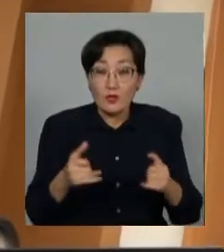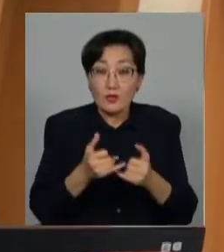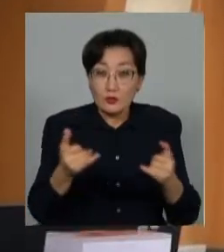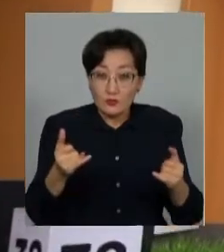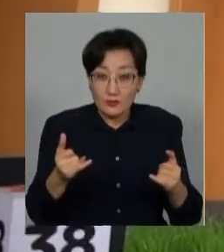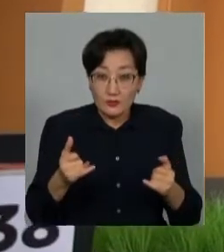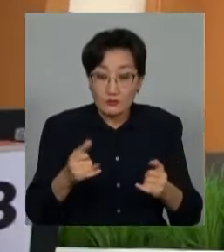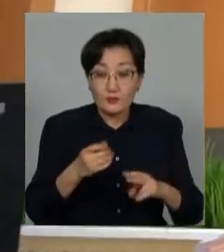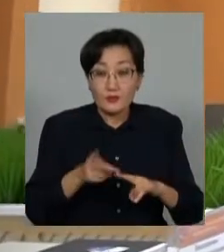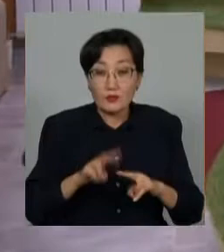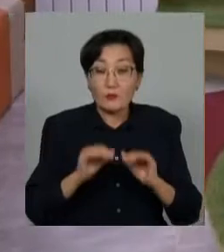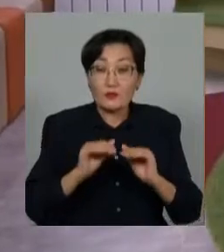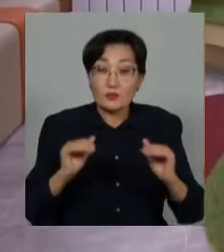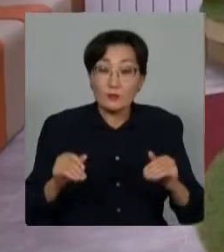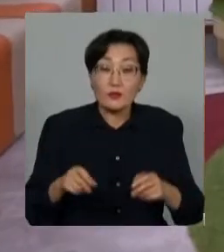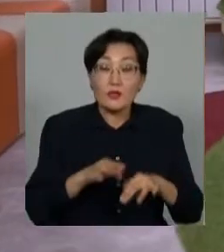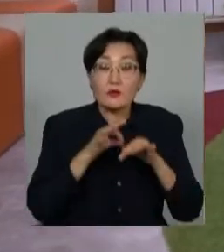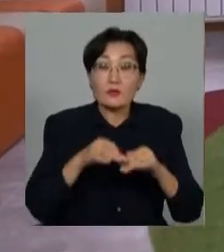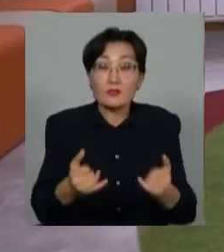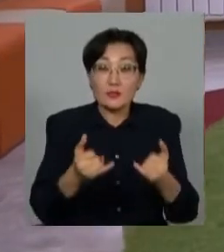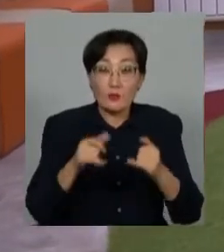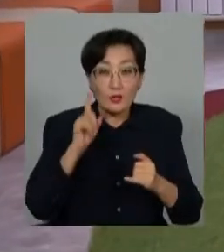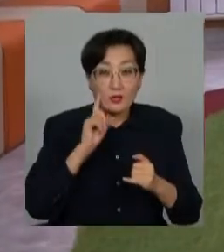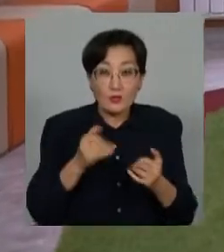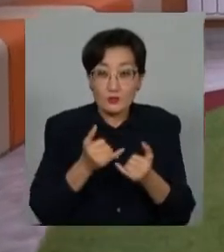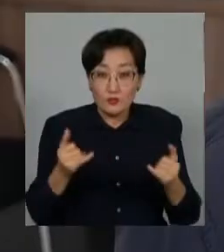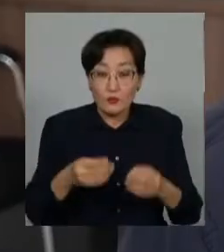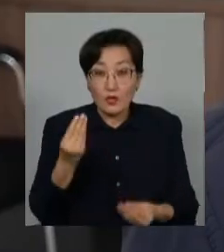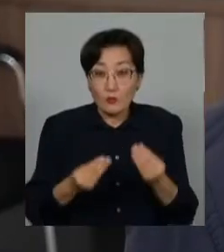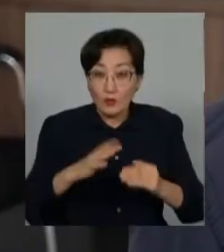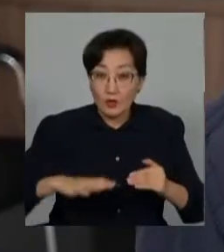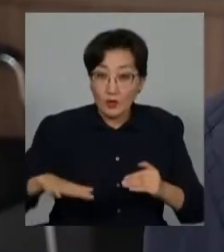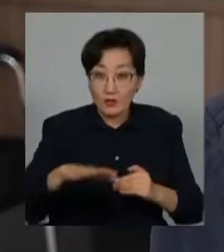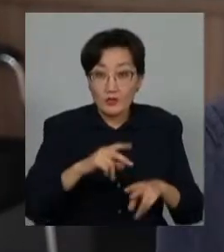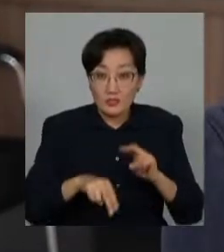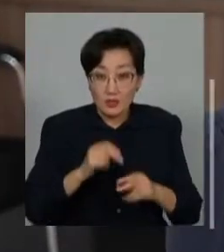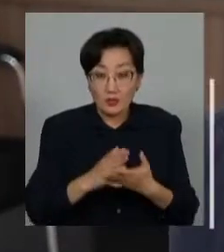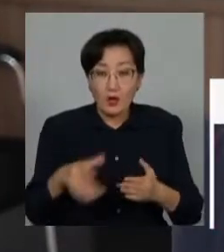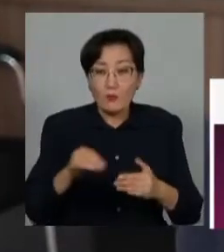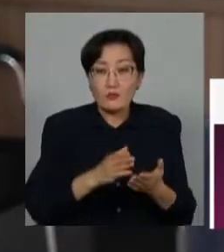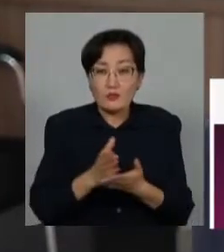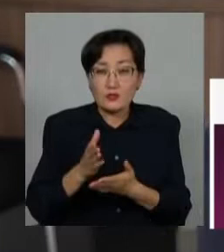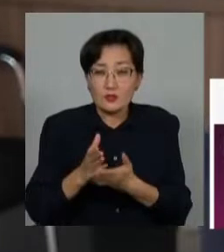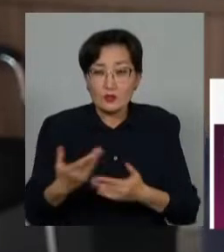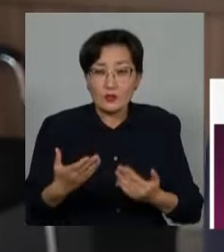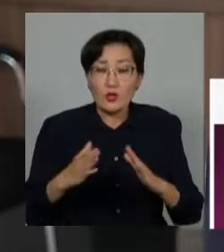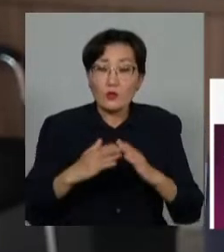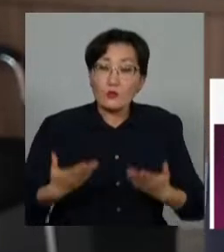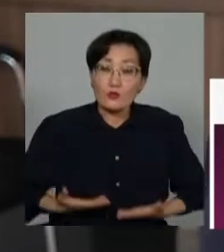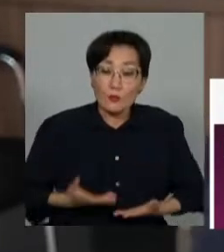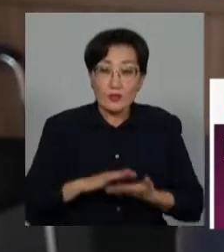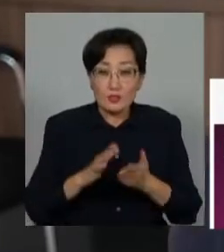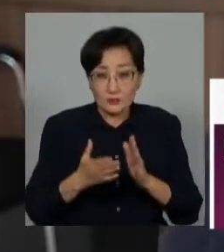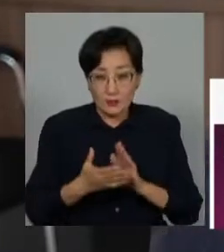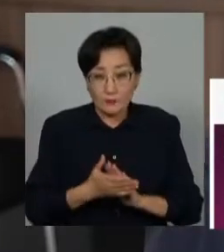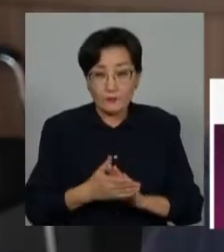мұнда балалармен келген қонақтарға ыңғайлы болу үшін ойын алаңы да жасалған. Барлық салалар жаңа тұрмыс, үй жағдайы болсын, жаңағы